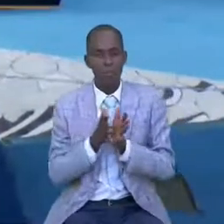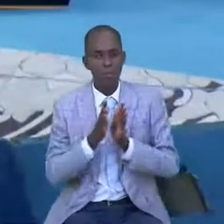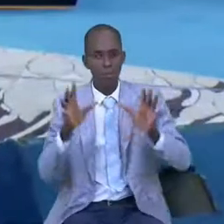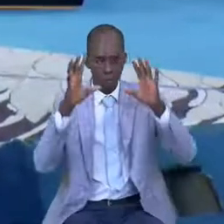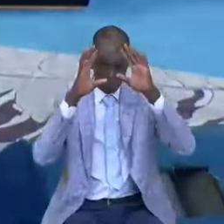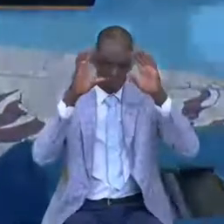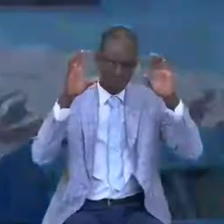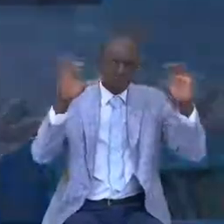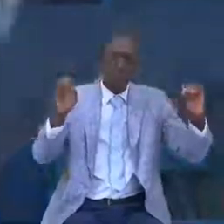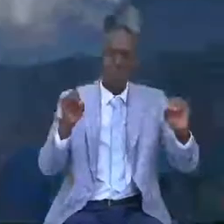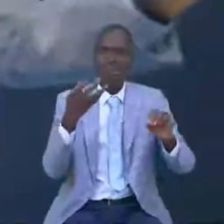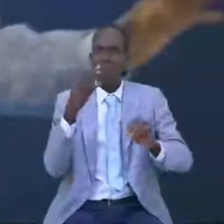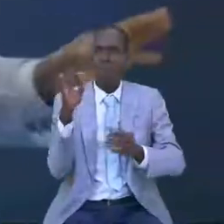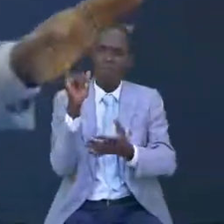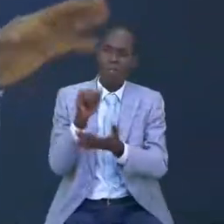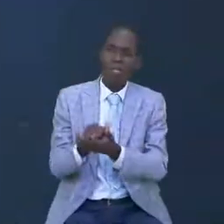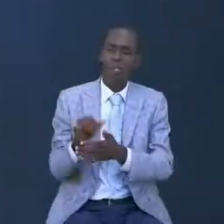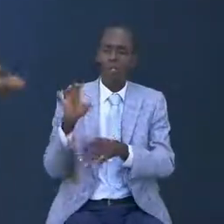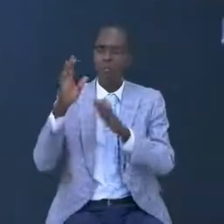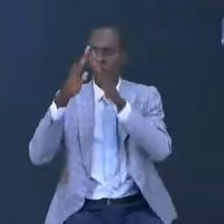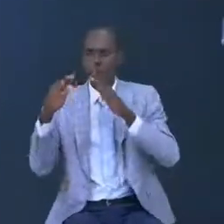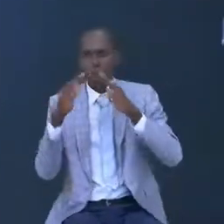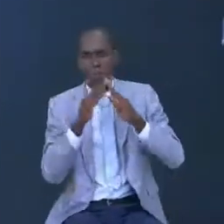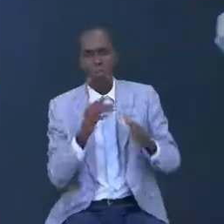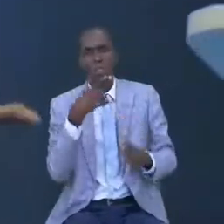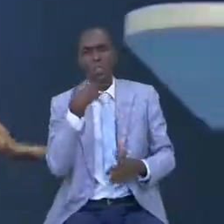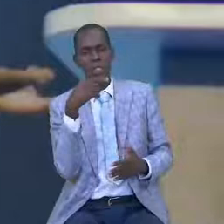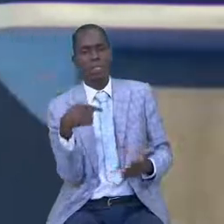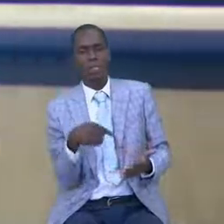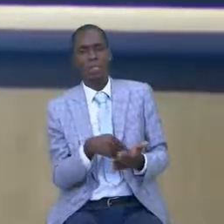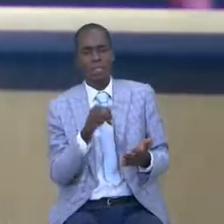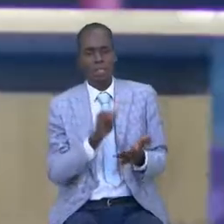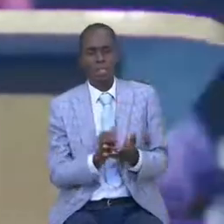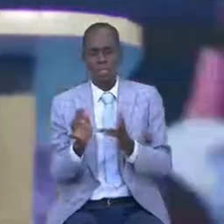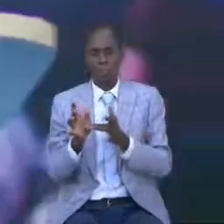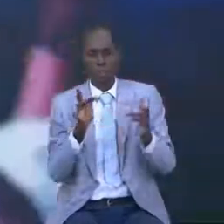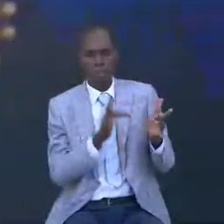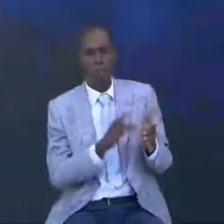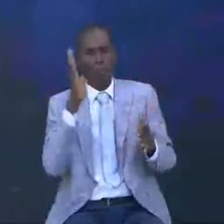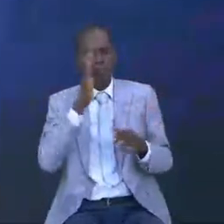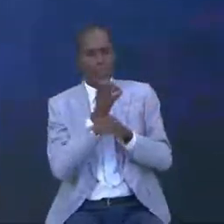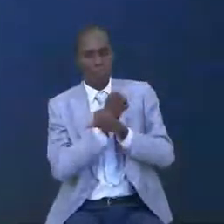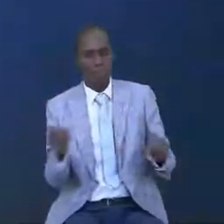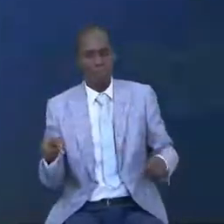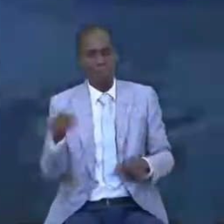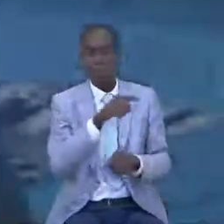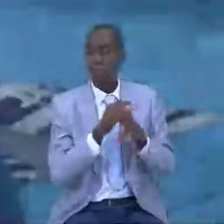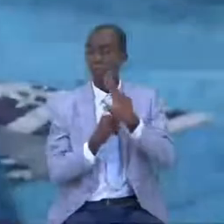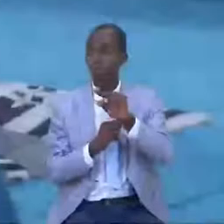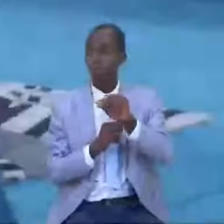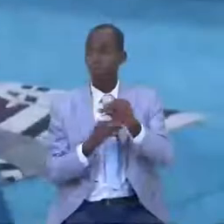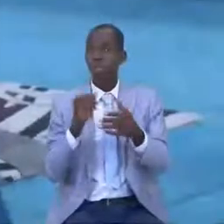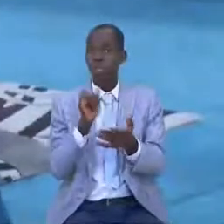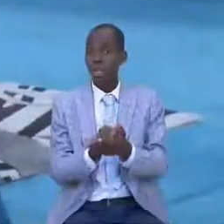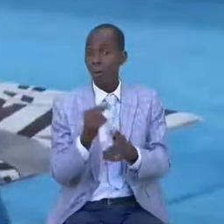cette assemblée, ou bien l'évêque, le surintendant de cette communauté-là